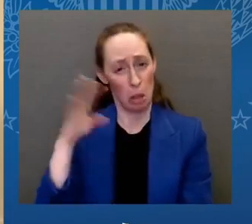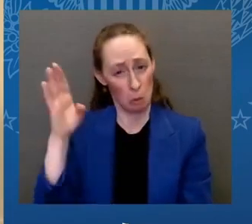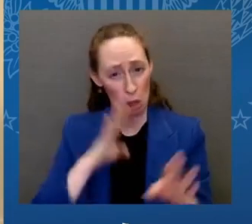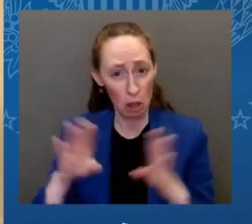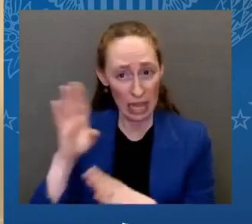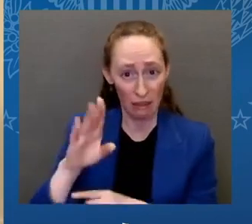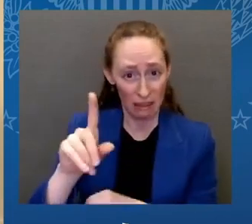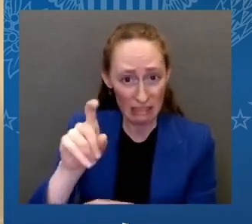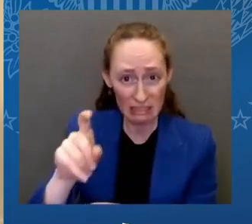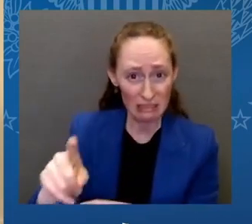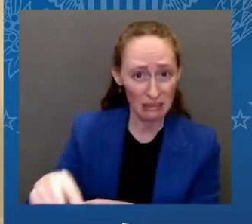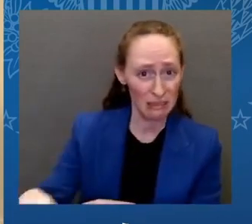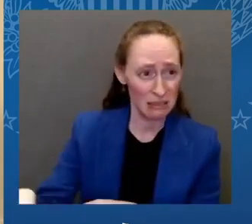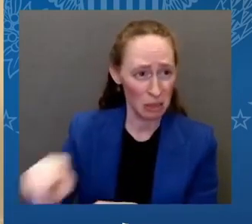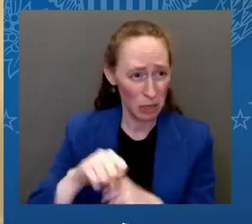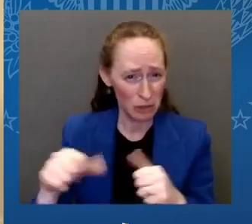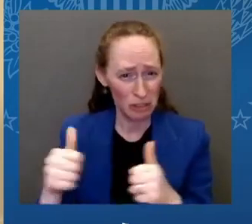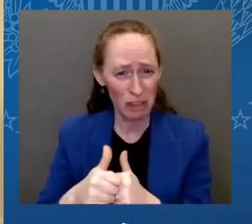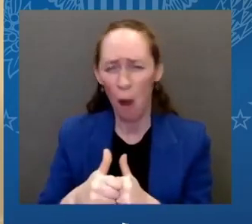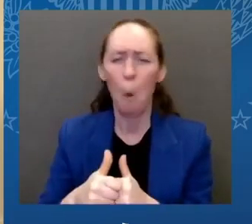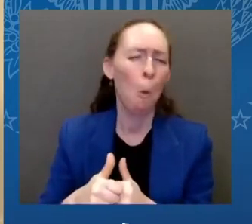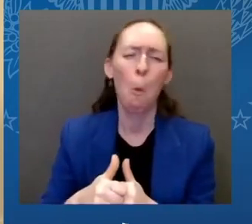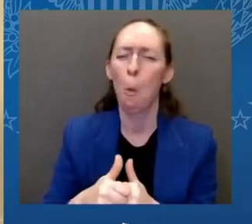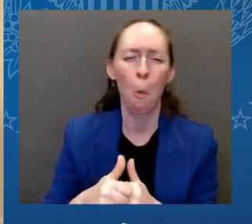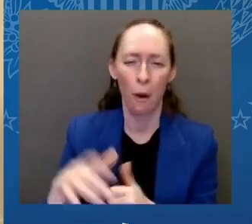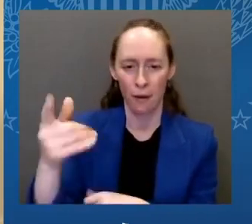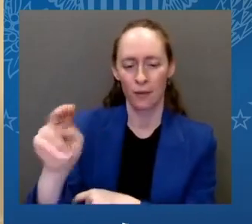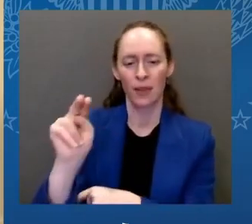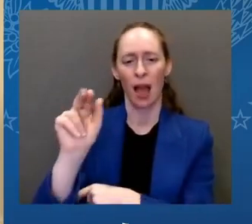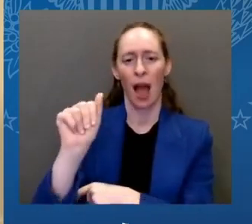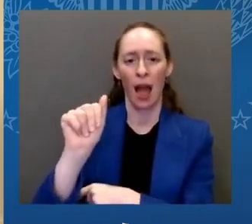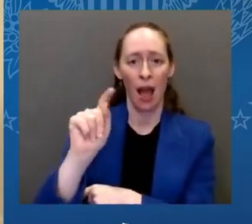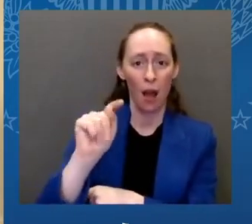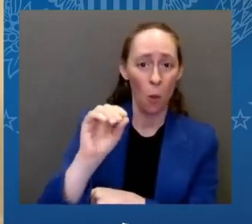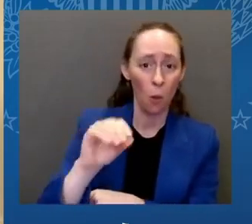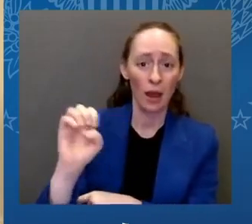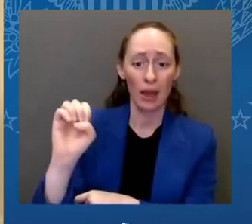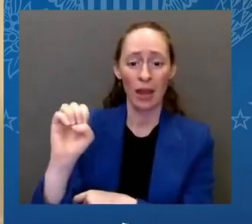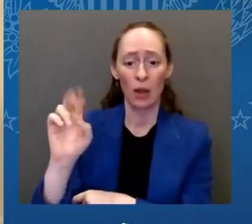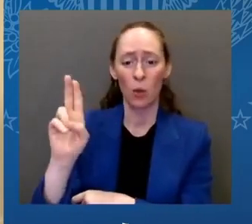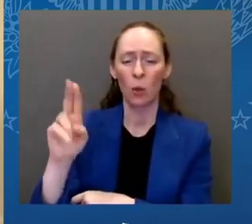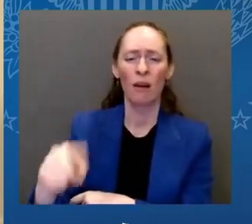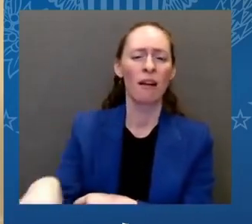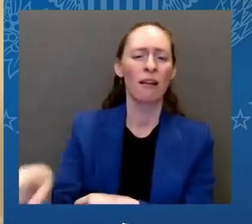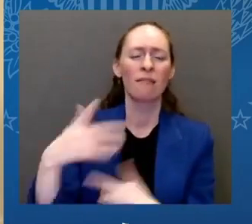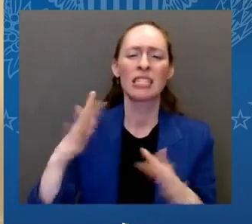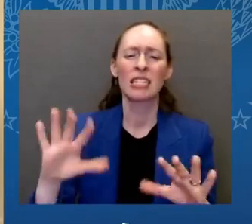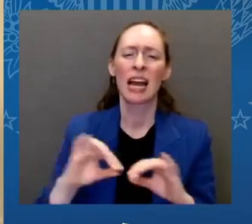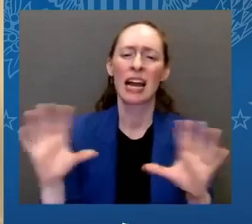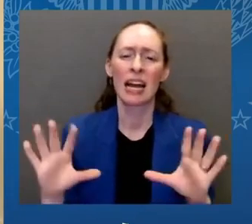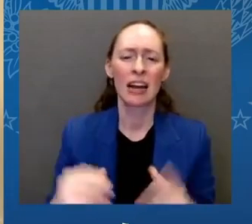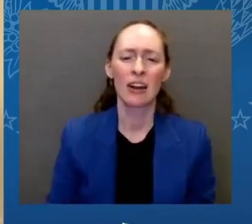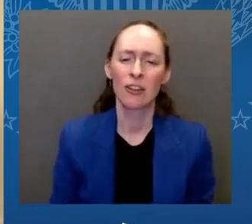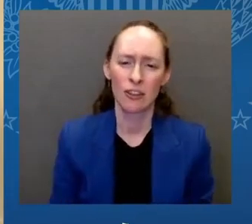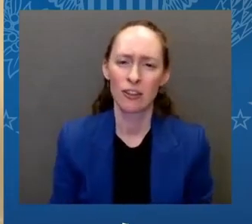Я ніколи не бачив НАТО в такому стані. Я не бачу